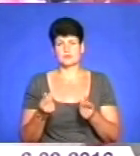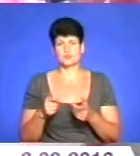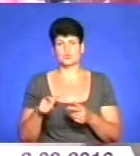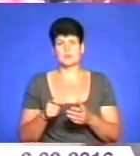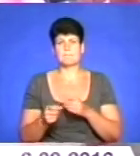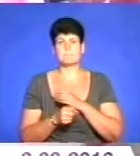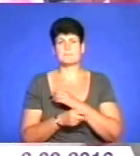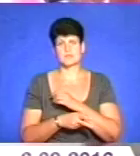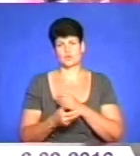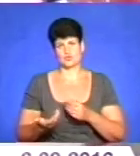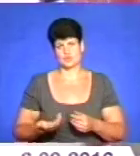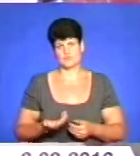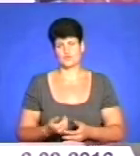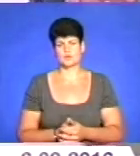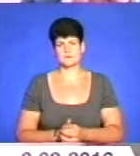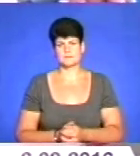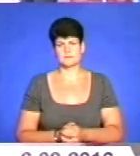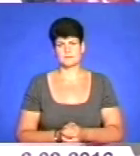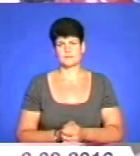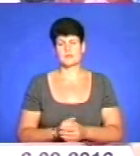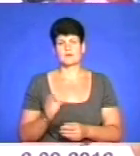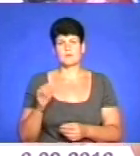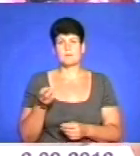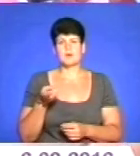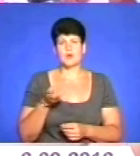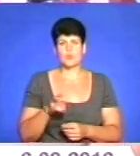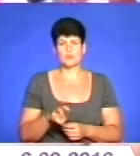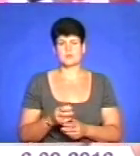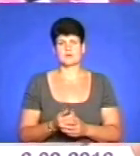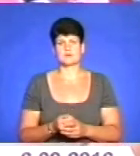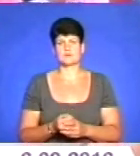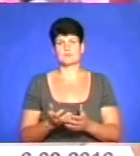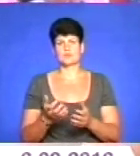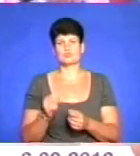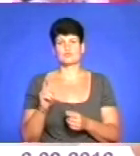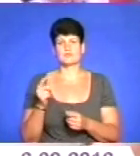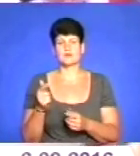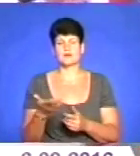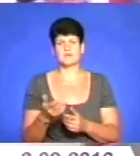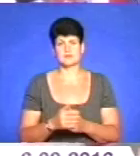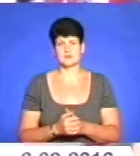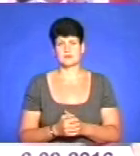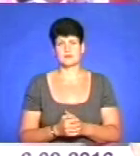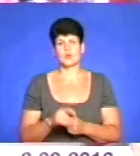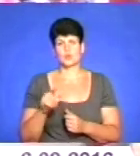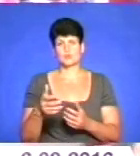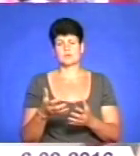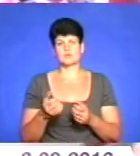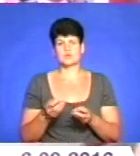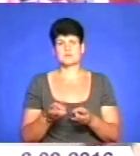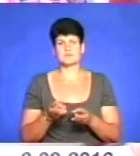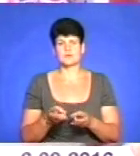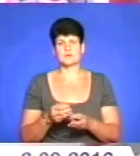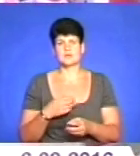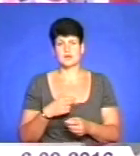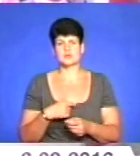зараз бідно живуть. Все приходять, беруть маленька, ось така по 2 гривні картопелька, що то воно. Люди беруть запікати, а я